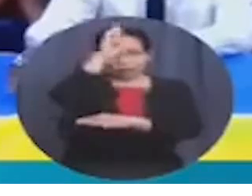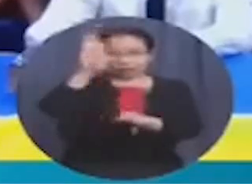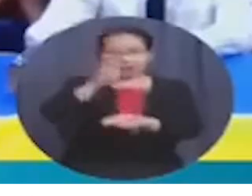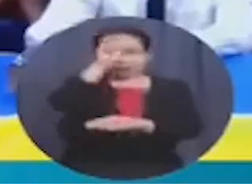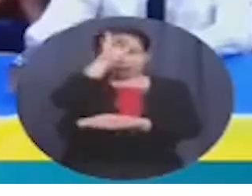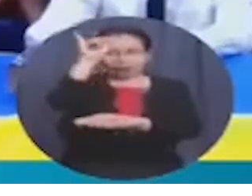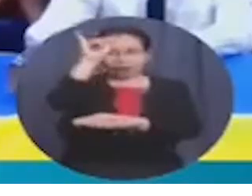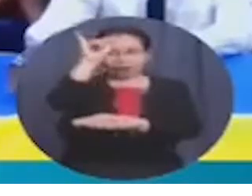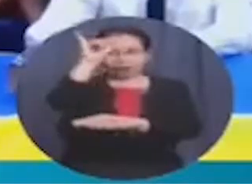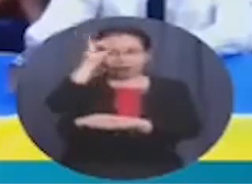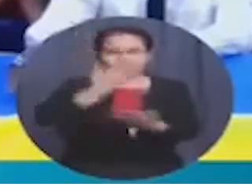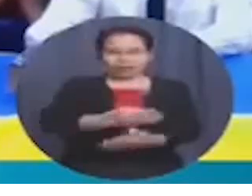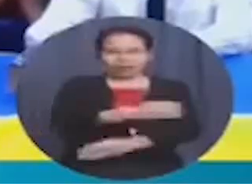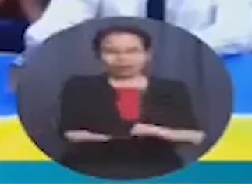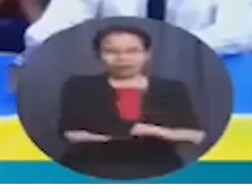kapatid na Eli.